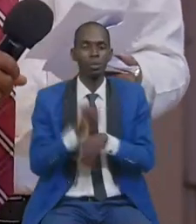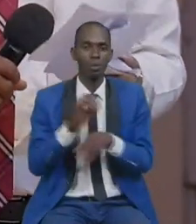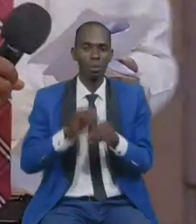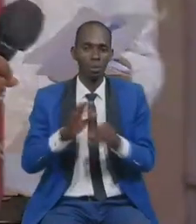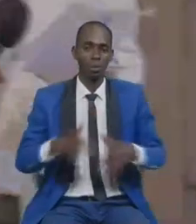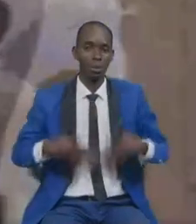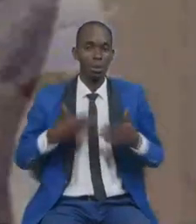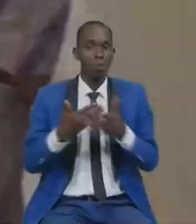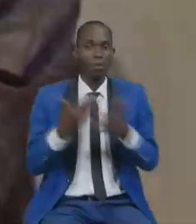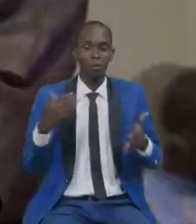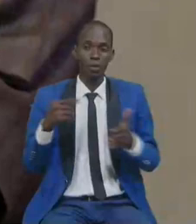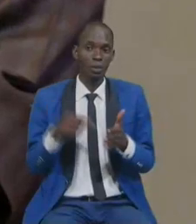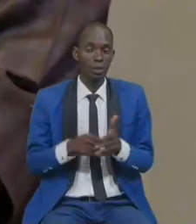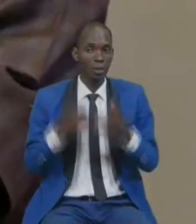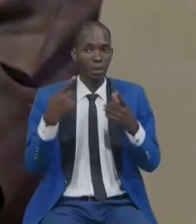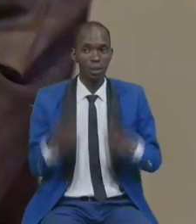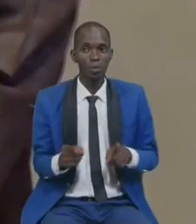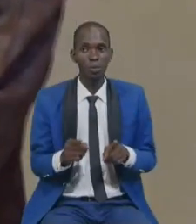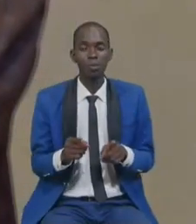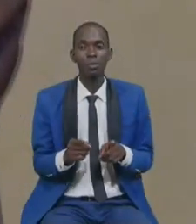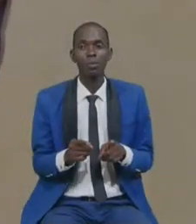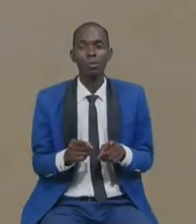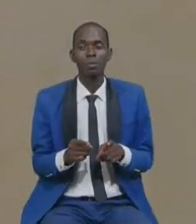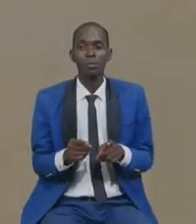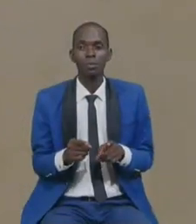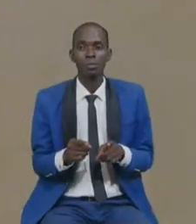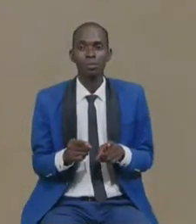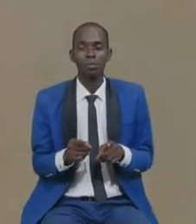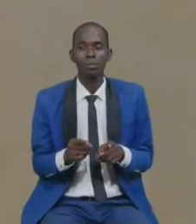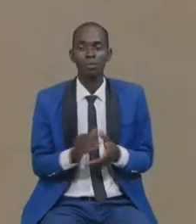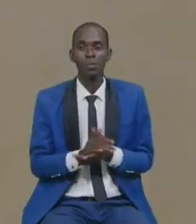n'arrive, Dieu m'a confié son œuvre.